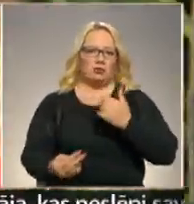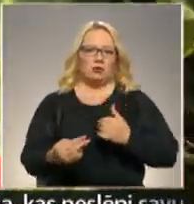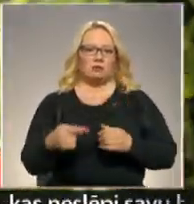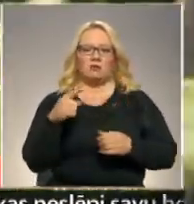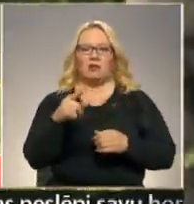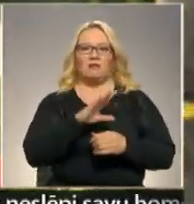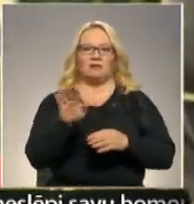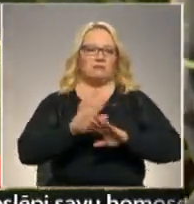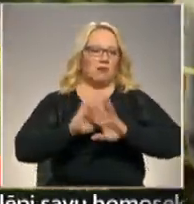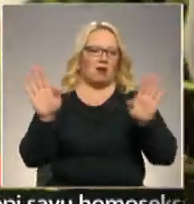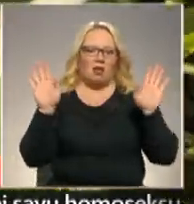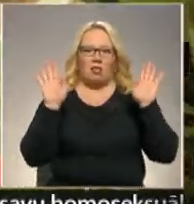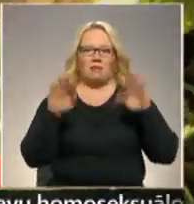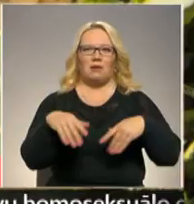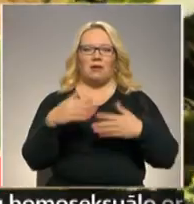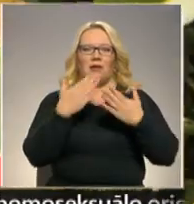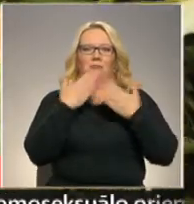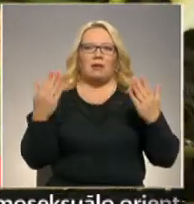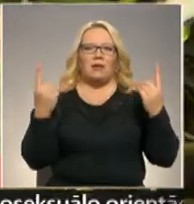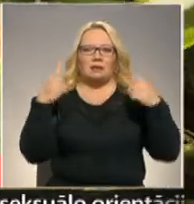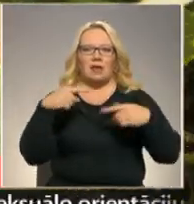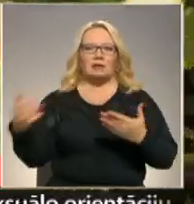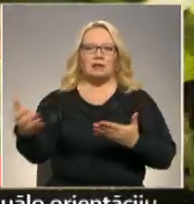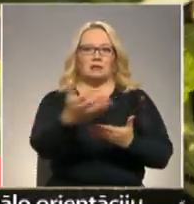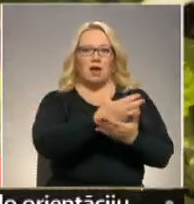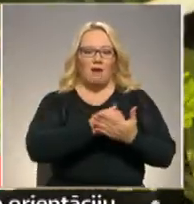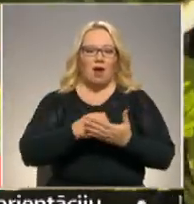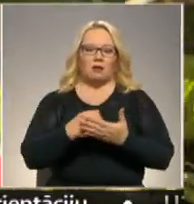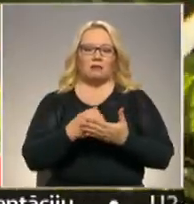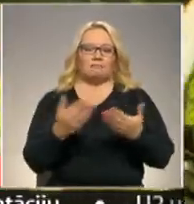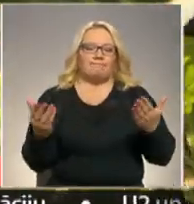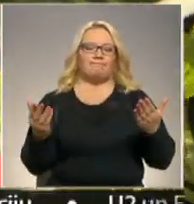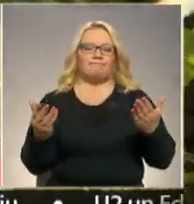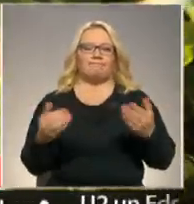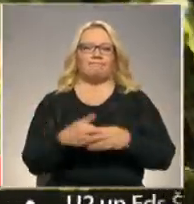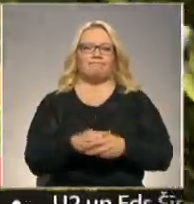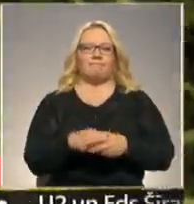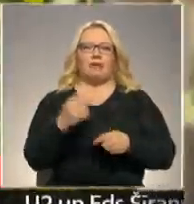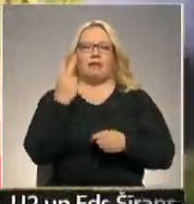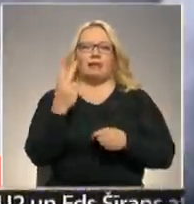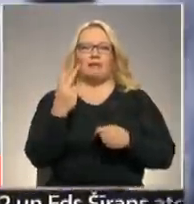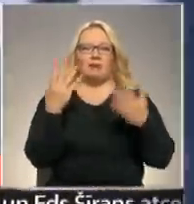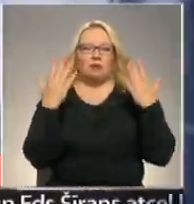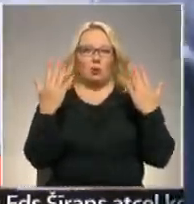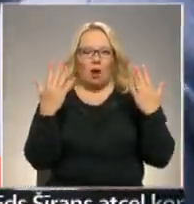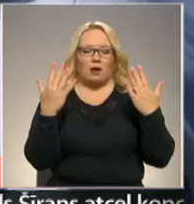čau. Ir pēdējais laiks viņus ņemt nost, bet nu es divas rokas,